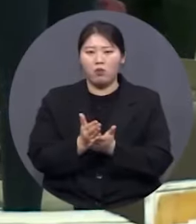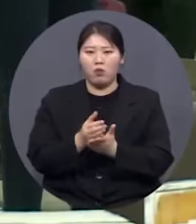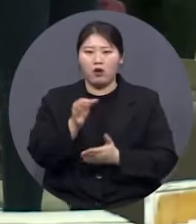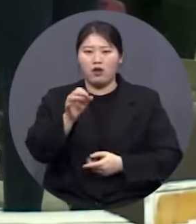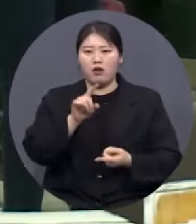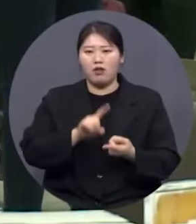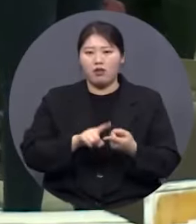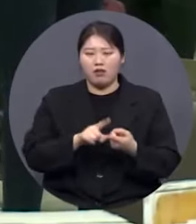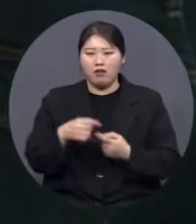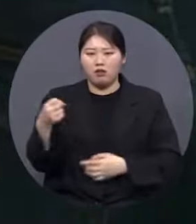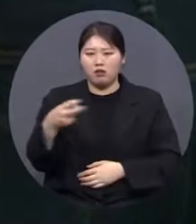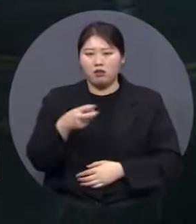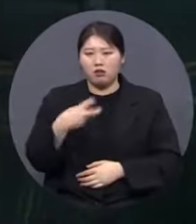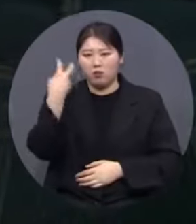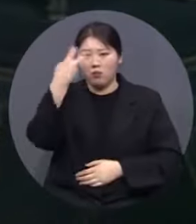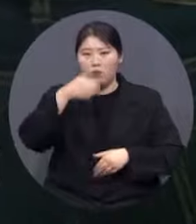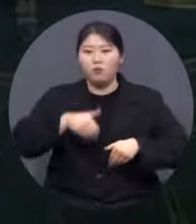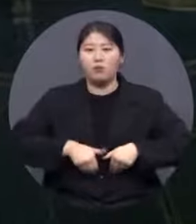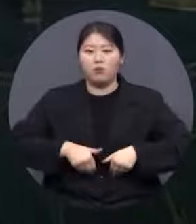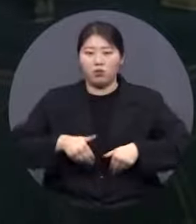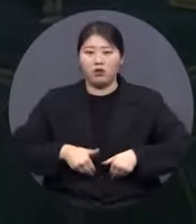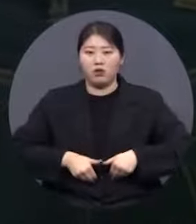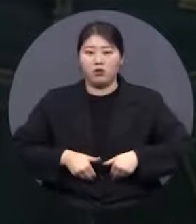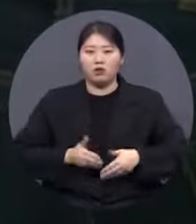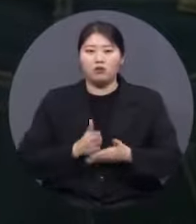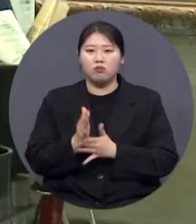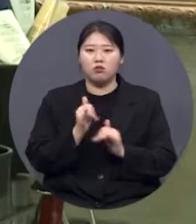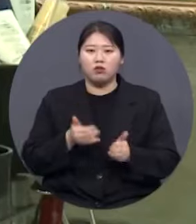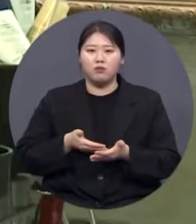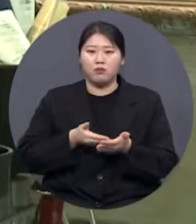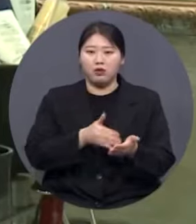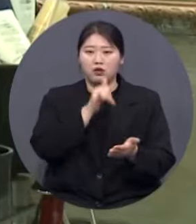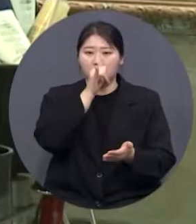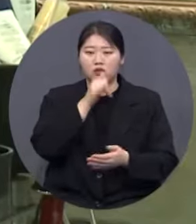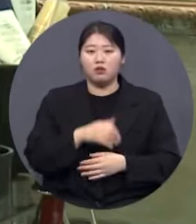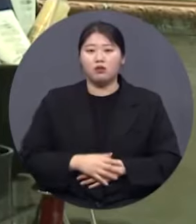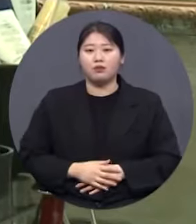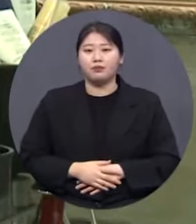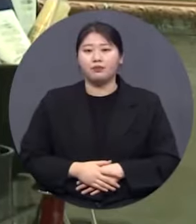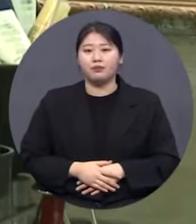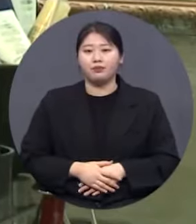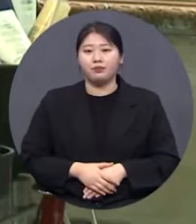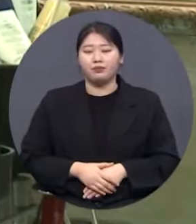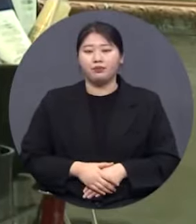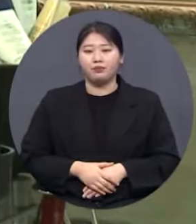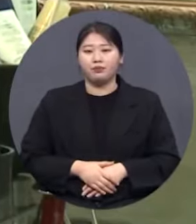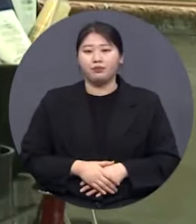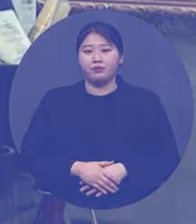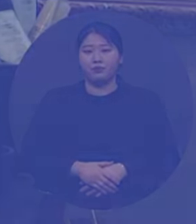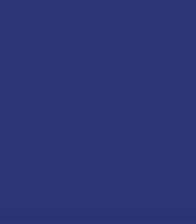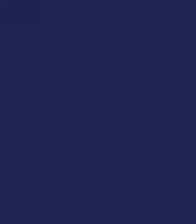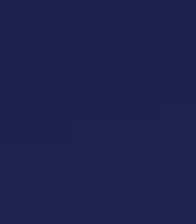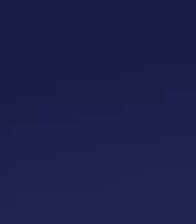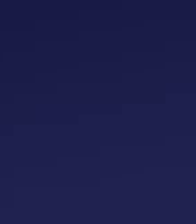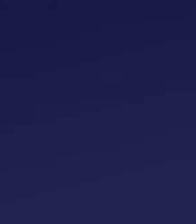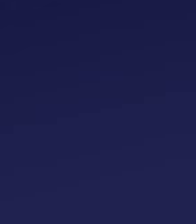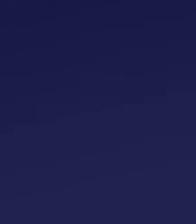대한 주기적인 모니터링도 필요하다고 전문가들은 당부했습니다. MBC 뉴스 박주현입니다.